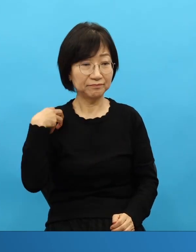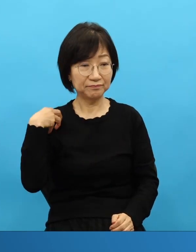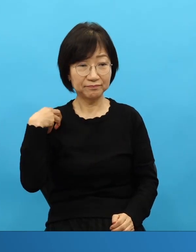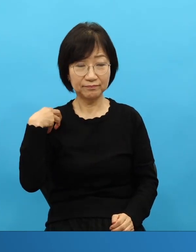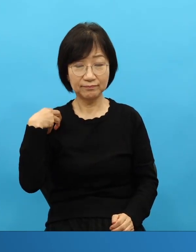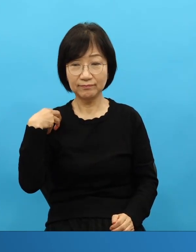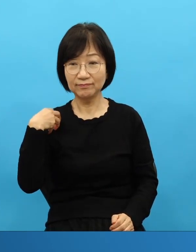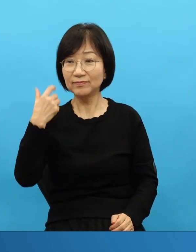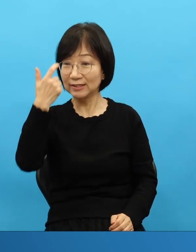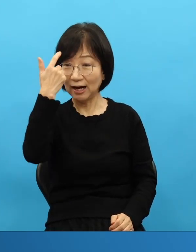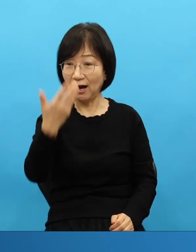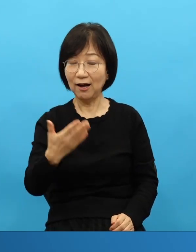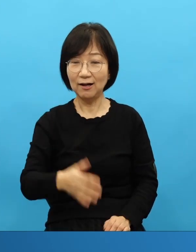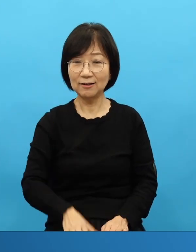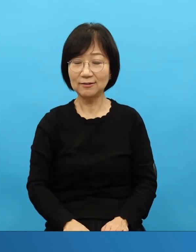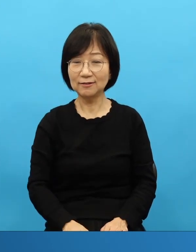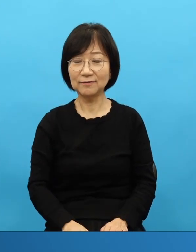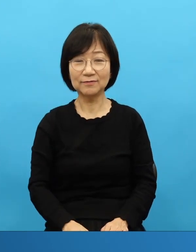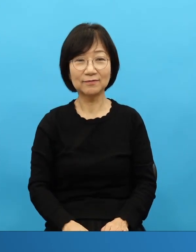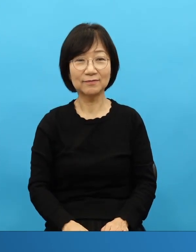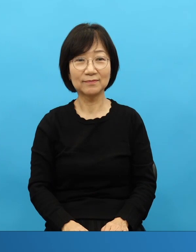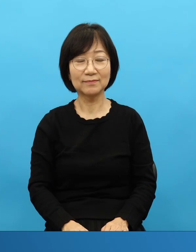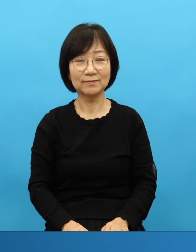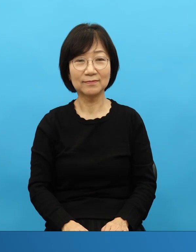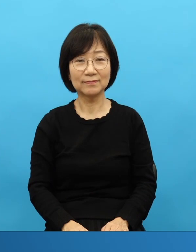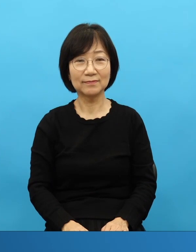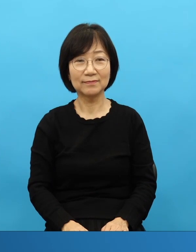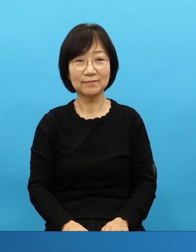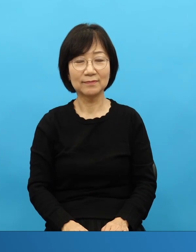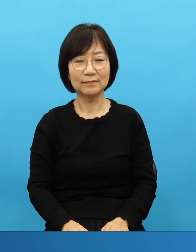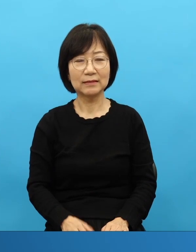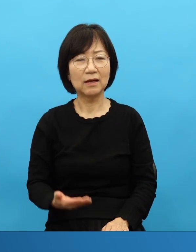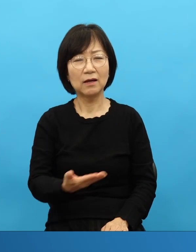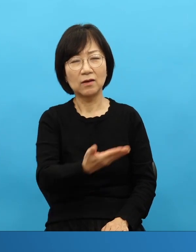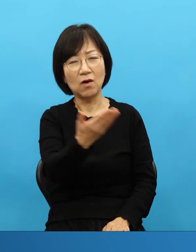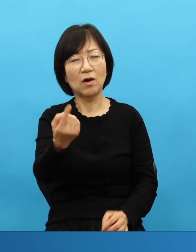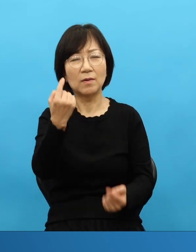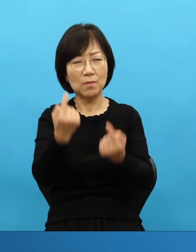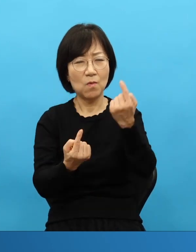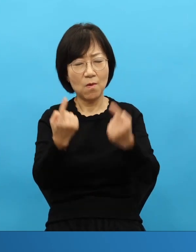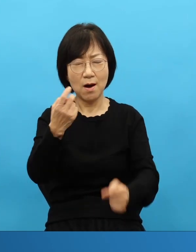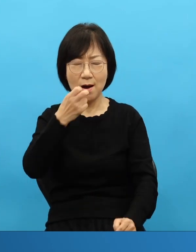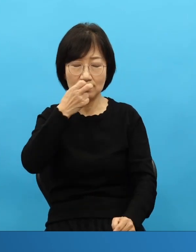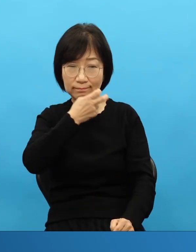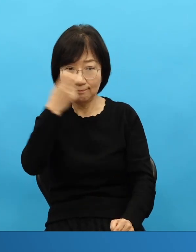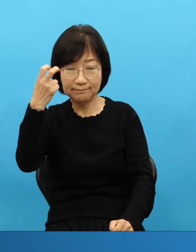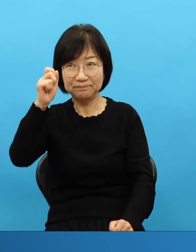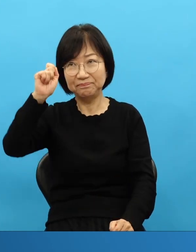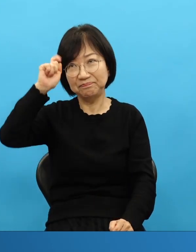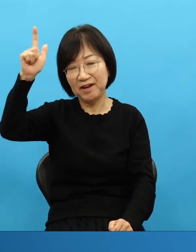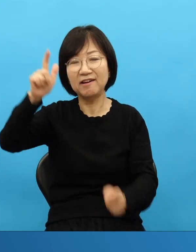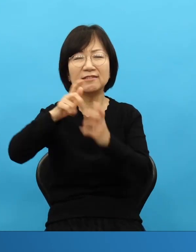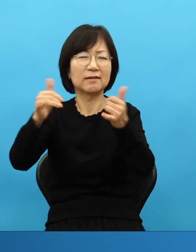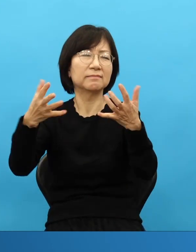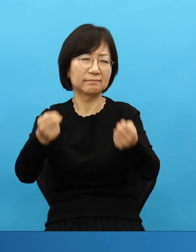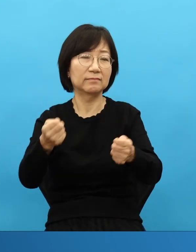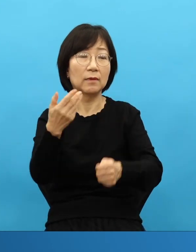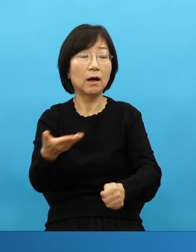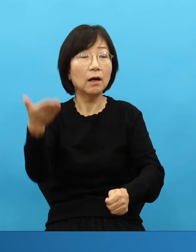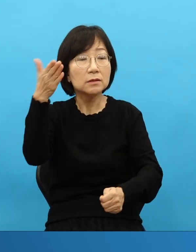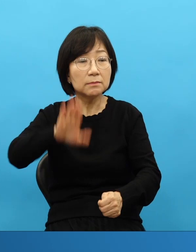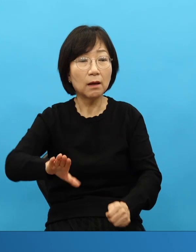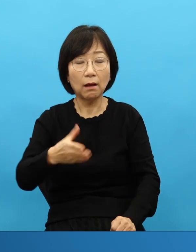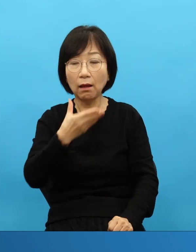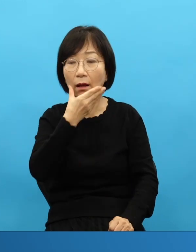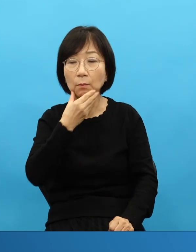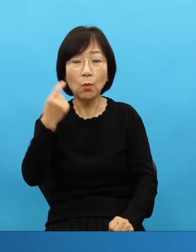to this covenant. 왜 여러분 나야 됩니까? Why must it be you? 여러분보다 훌륭한 사람 많아요. 그 사람들은 복음 몰라요. There are many more renowned people than you, but